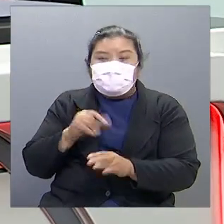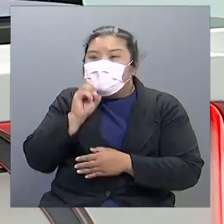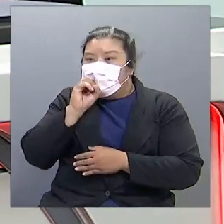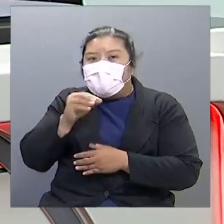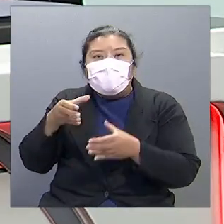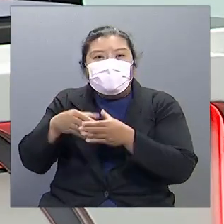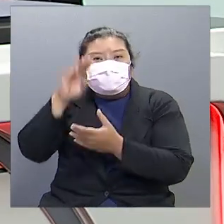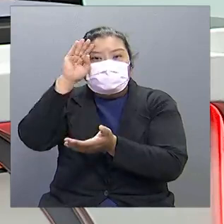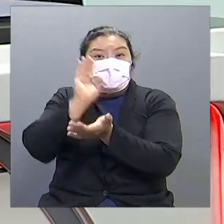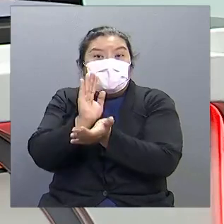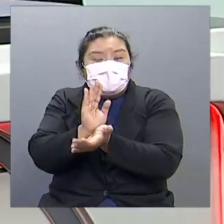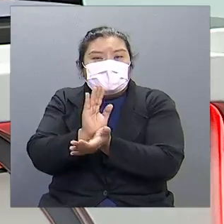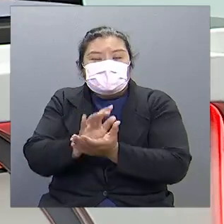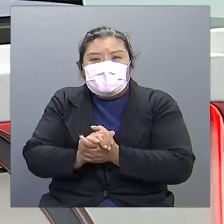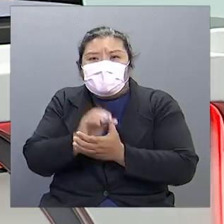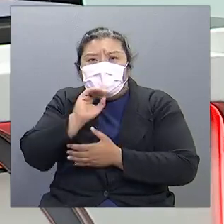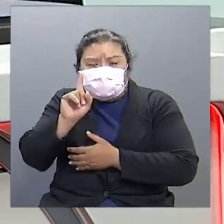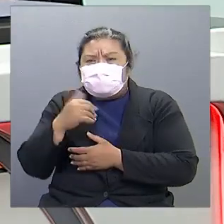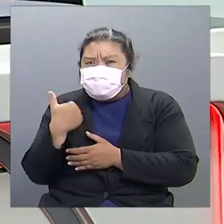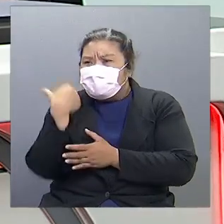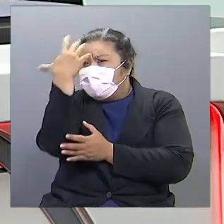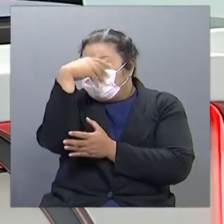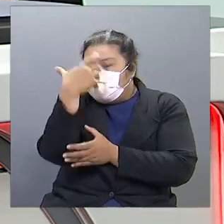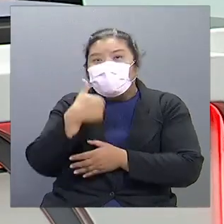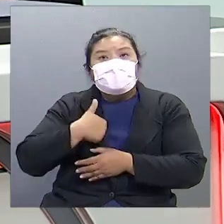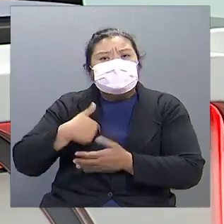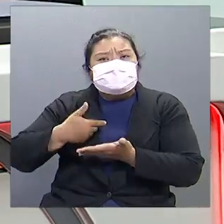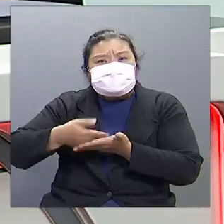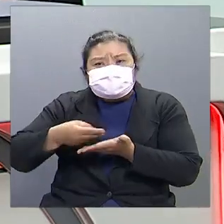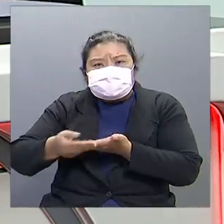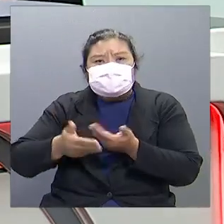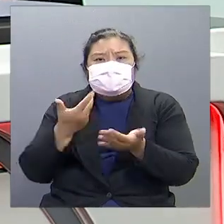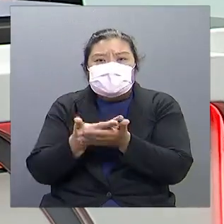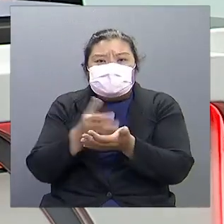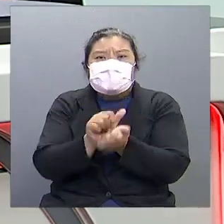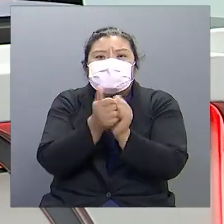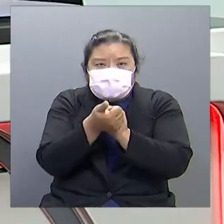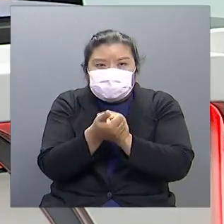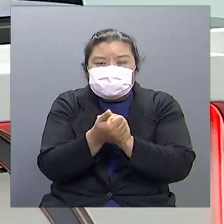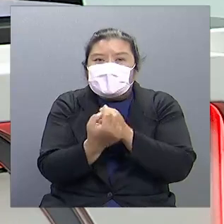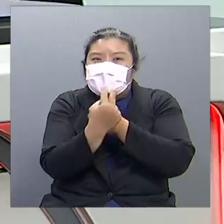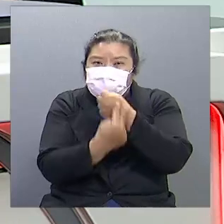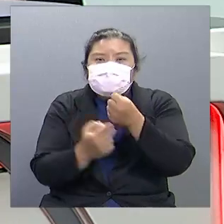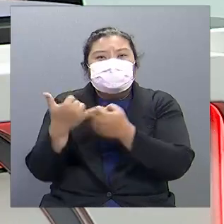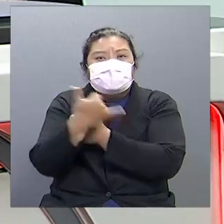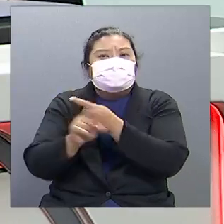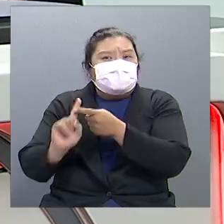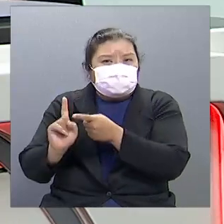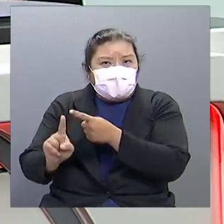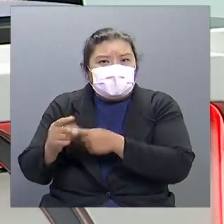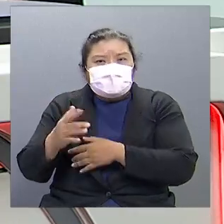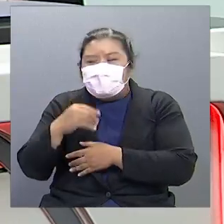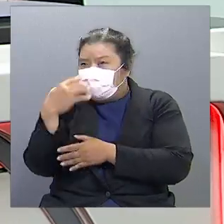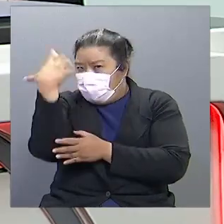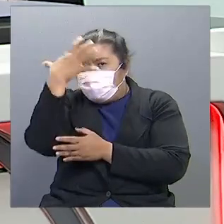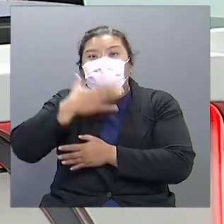ค่ะอ้างว่าถูกหลอกให้ไปลงทุนซื้อขายอัตราแลกเปลี่ยนเงินตราสกุลต่างประเทศนะคะเบื้องต้นพบผู้เสียหายหล